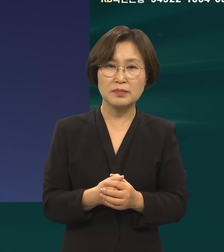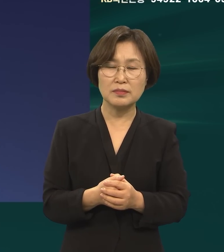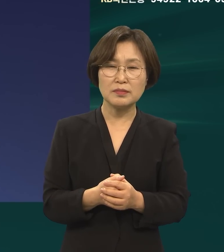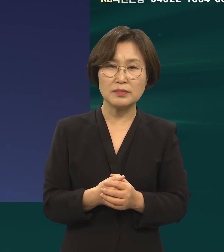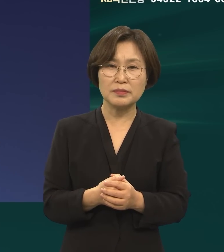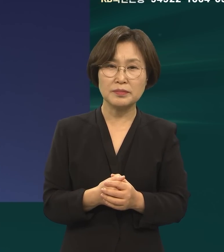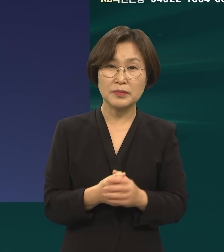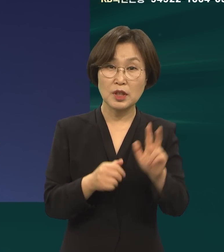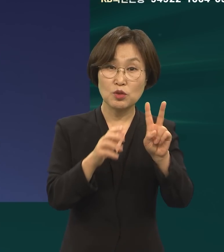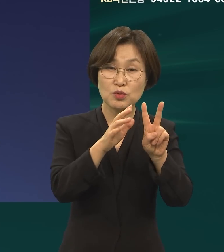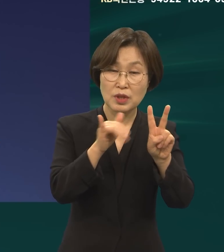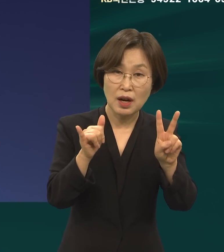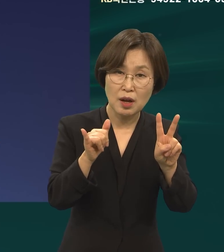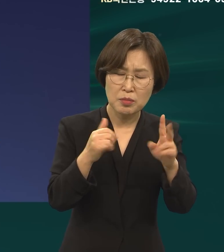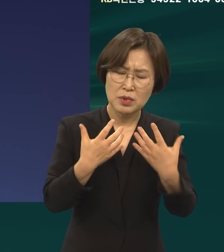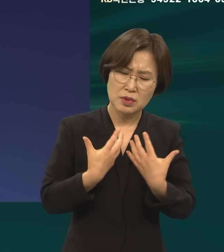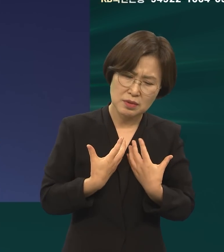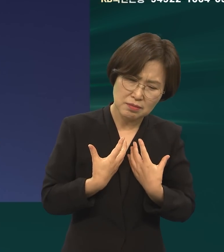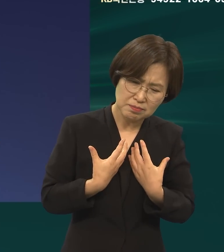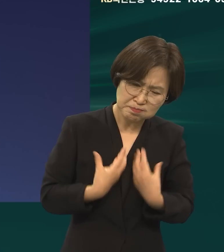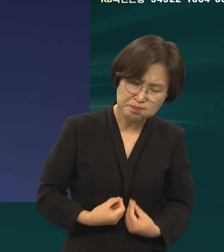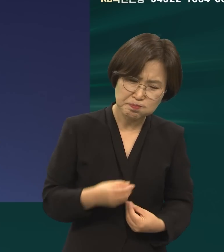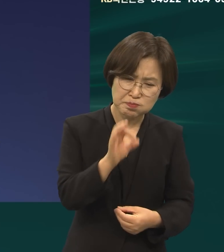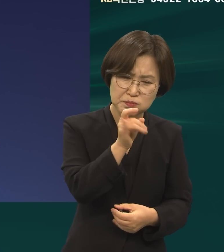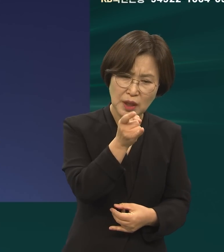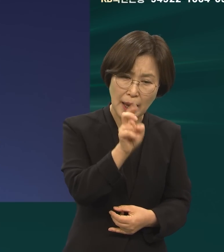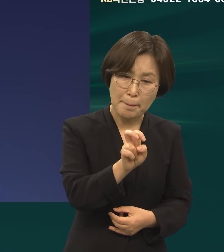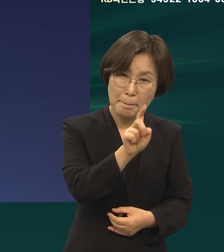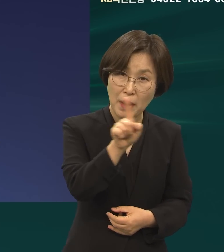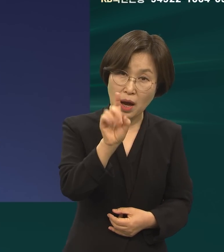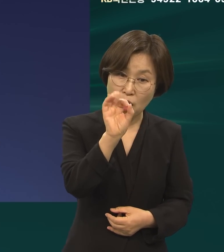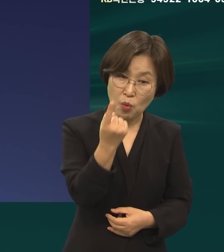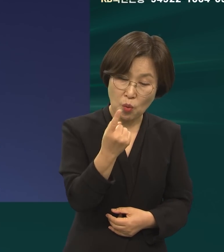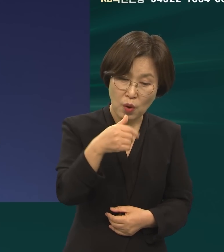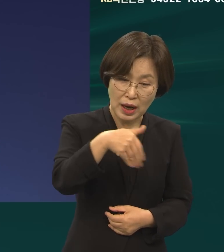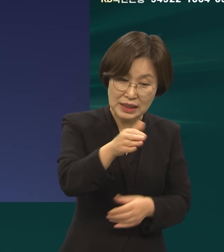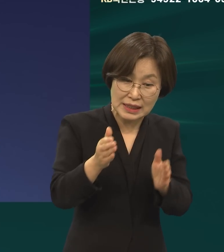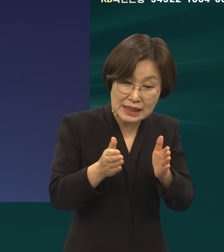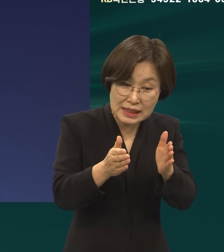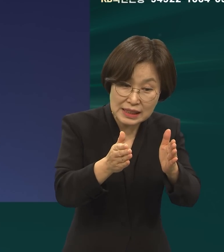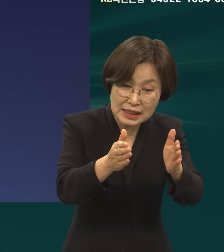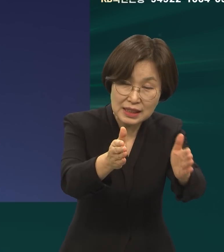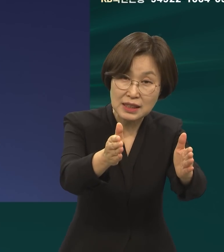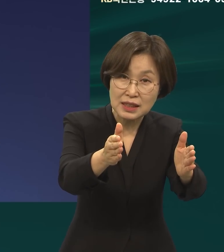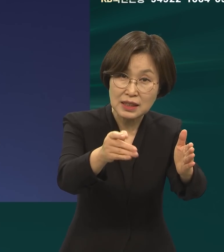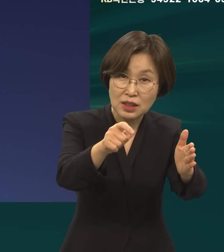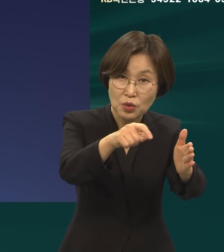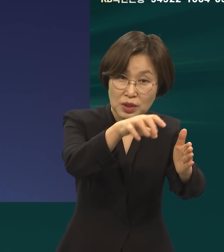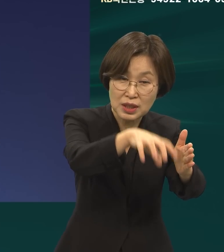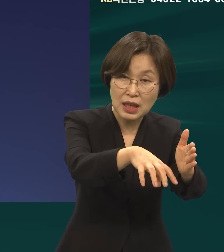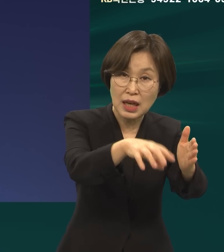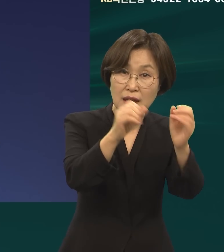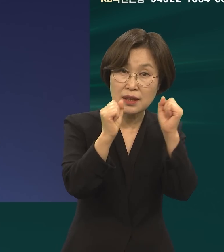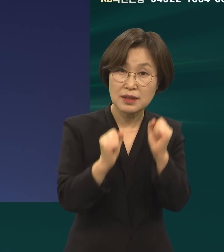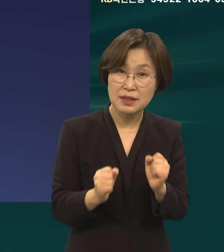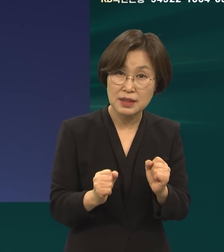이들이 정말 실망과 좌절로 엠마오로 내려가는 길 어느 선상에 있는지,